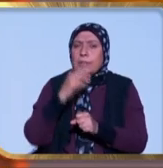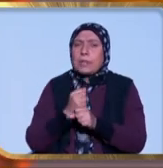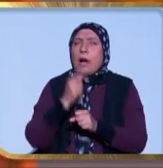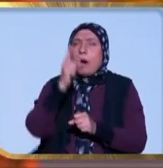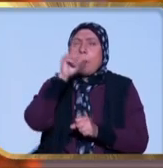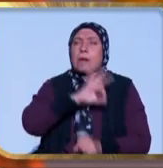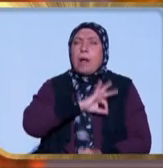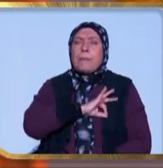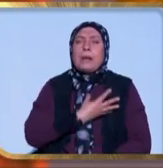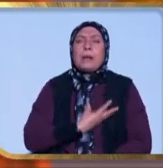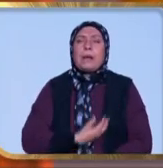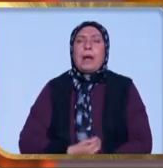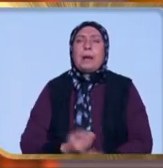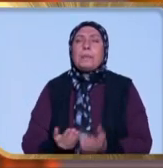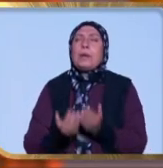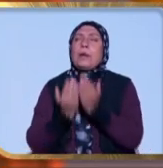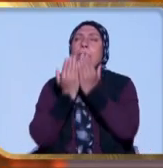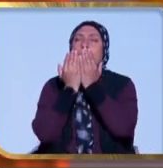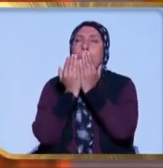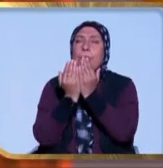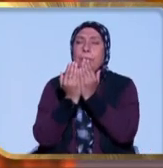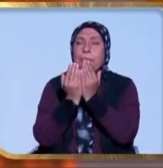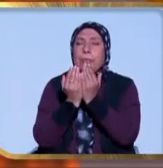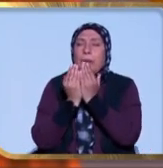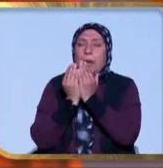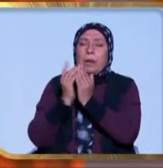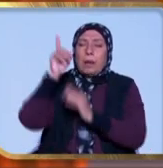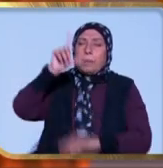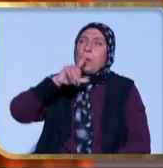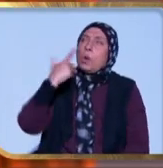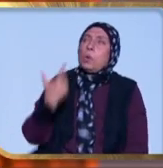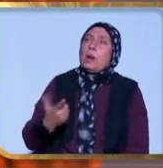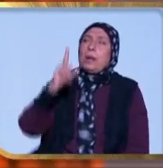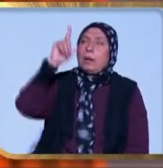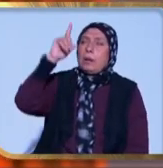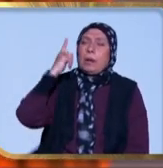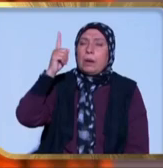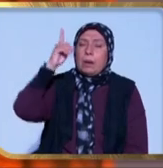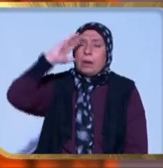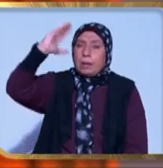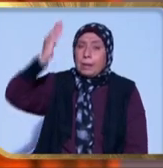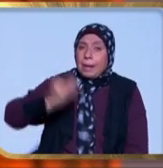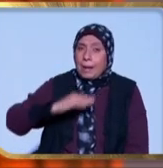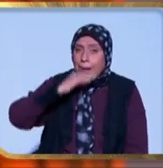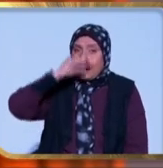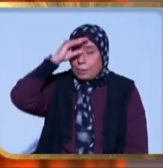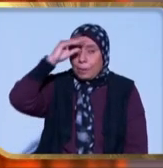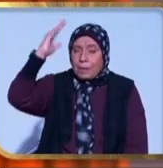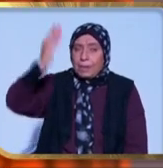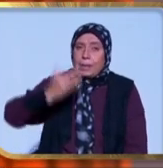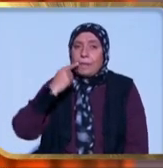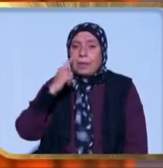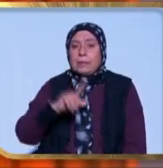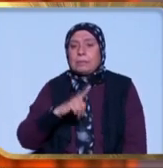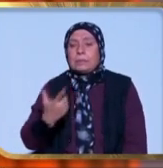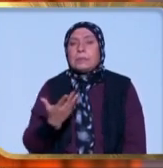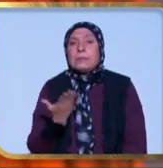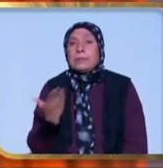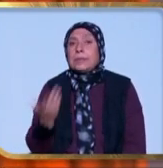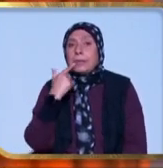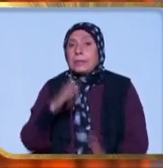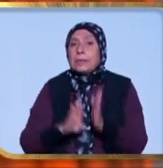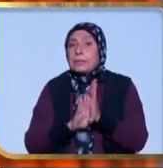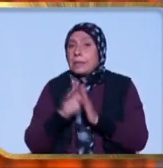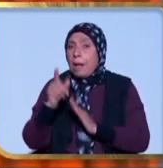الراحمين. إن ولي الله الذي نزل الكتاب وهو يتولى الصالحين.